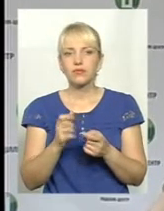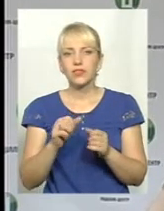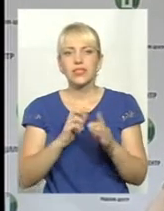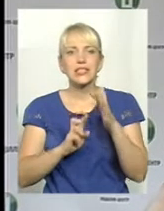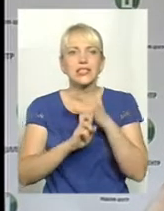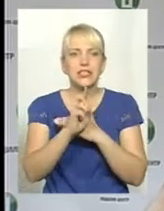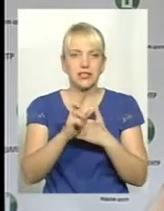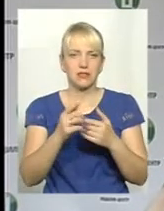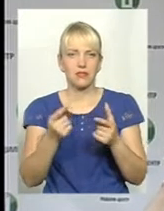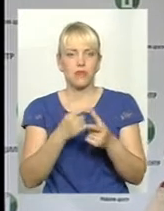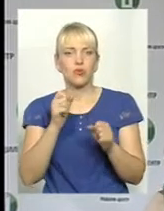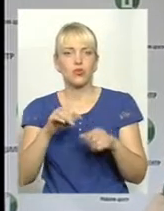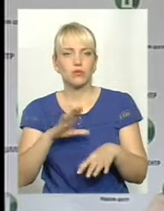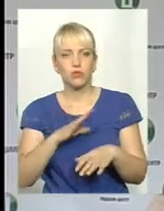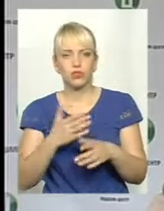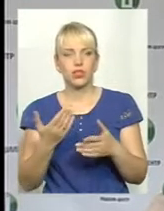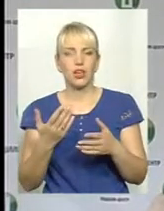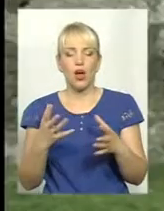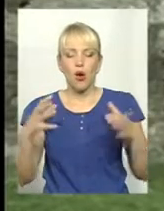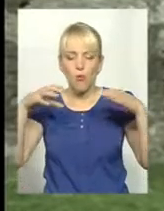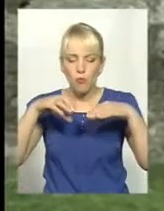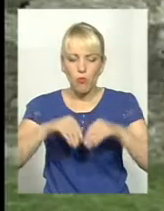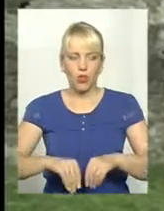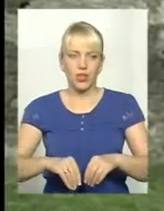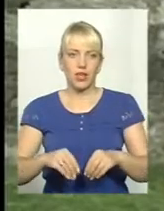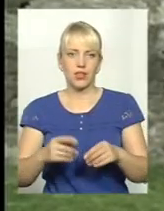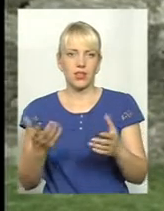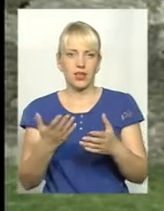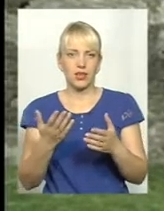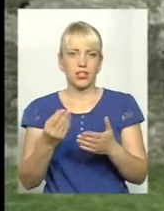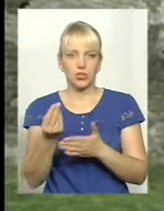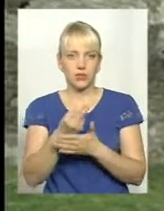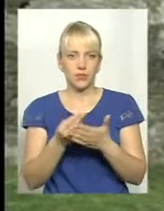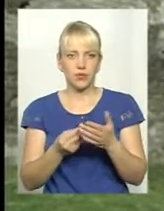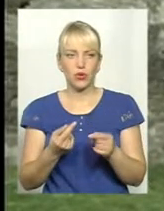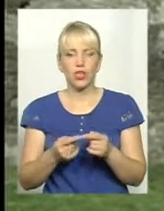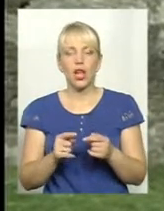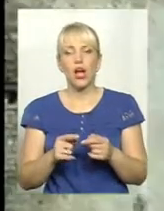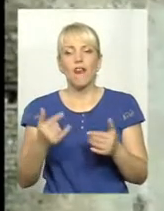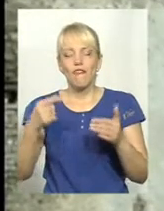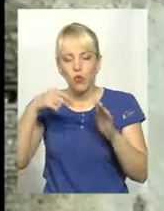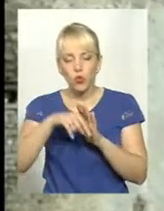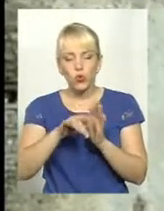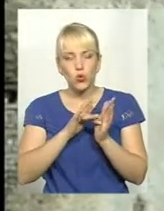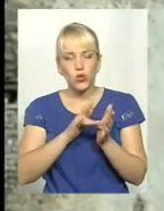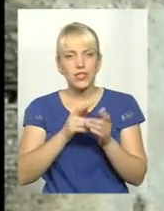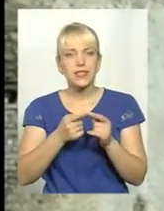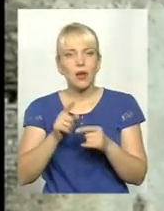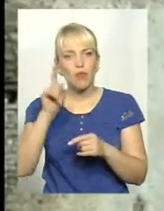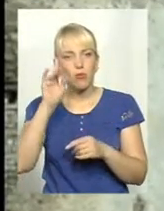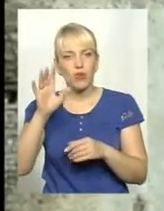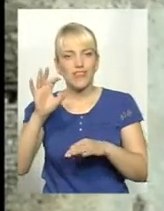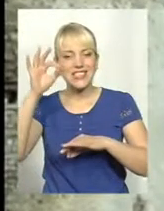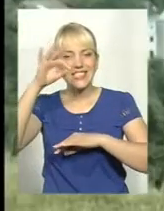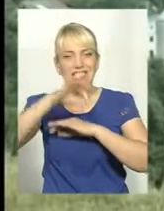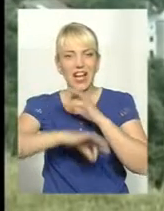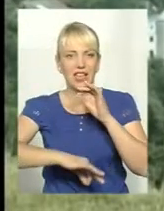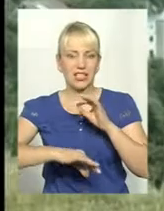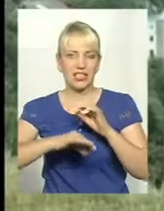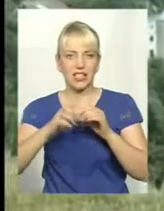що це буде саме безпосередньо Хмельницька область. Тобто це може бути якась сакральна споруда, може бути якийсь один